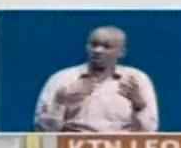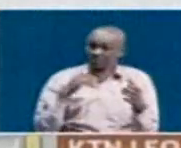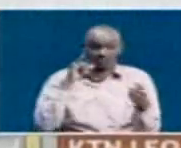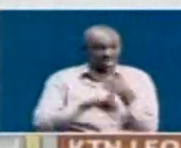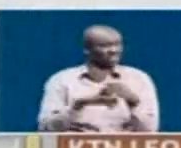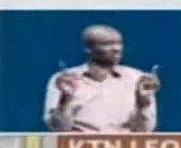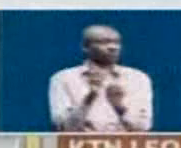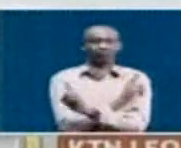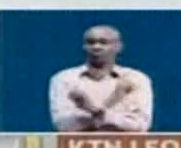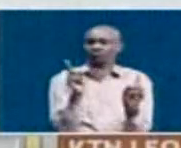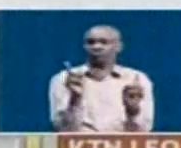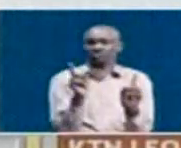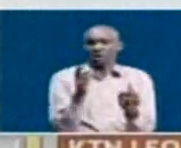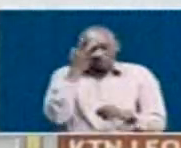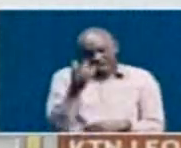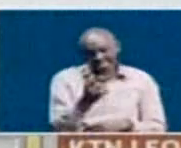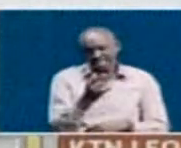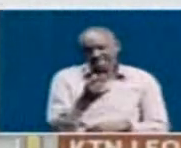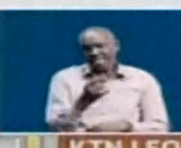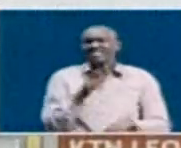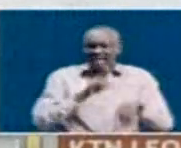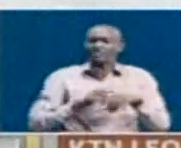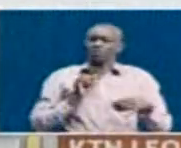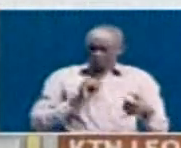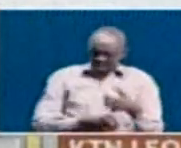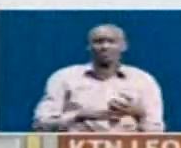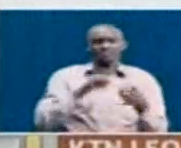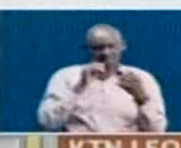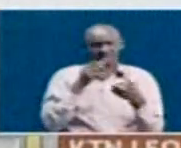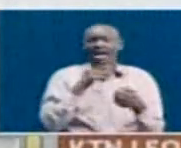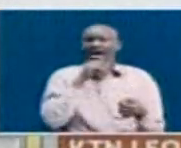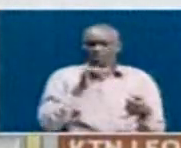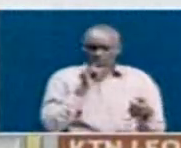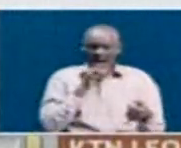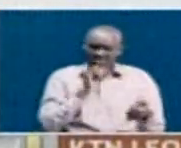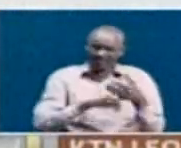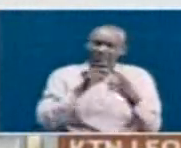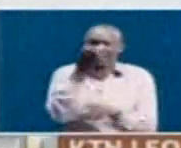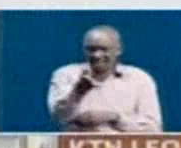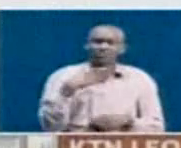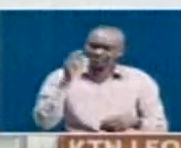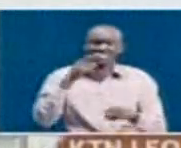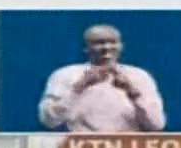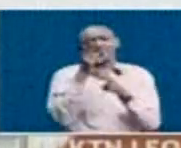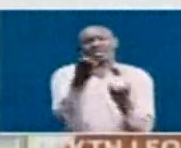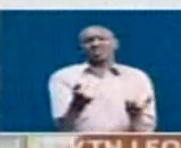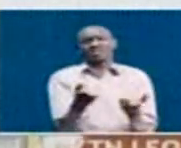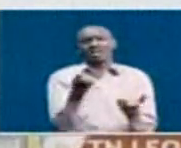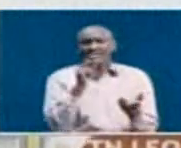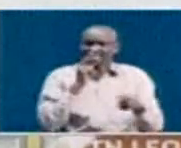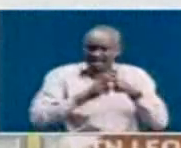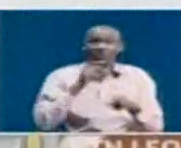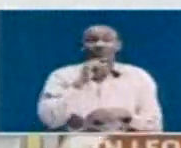jinsi ndoa inavyohitajika. Kwa nini mwanamke akiolewa anaandika jina la mume wake? Inakuwa namna gani anaandika jina la mume wake, mbona asitwe jina la